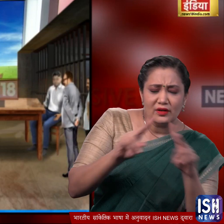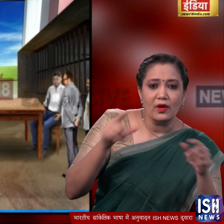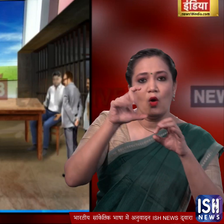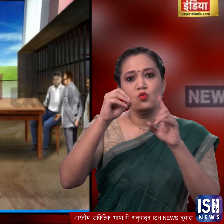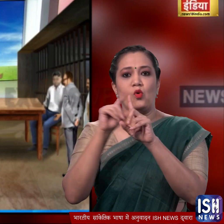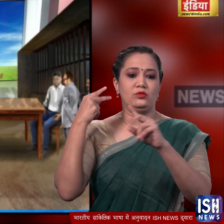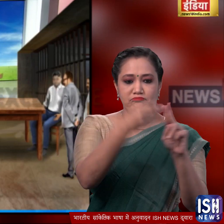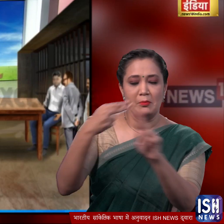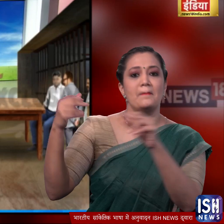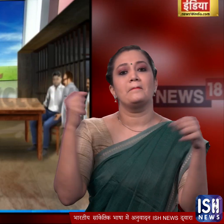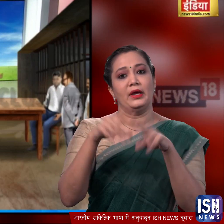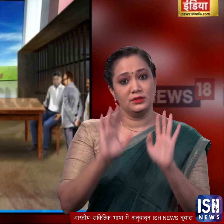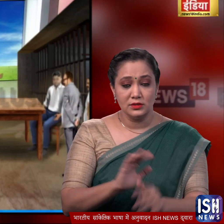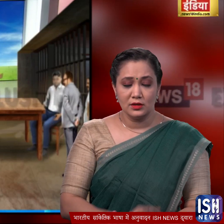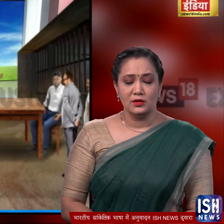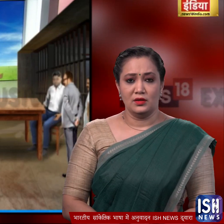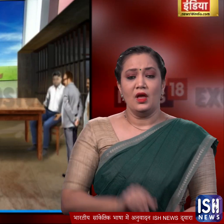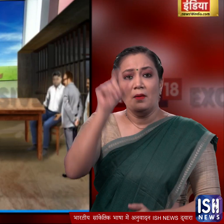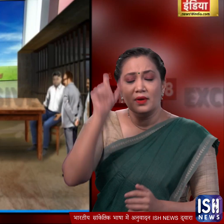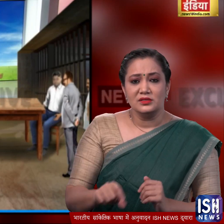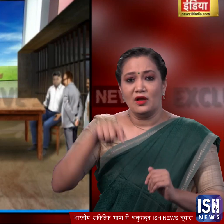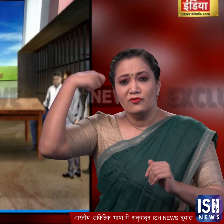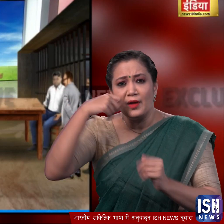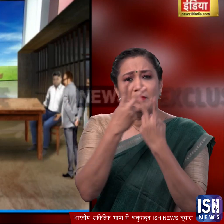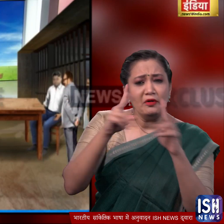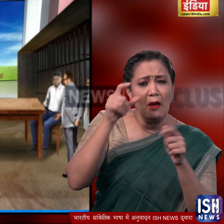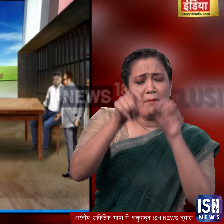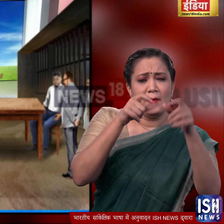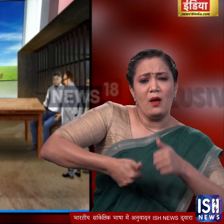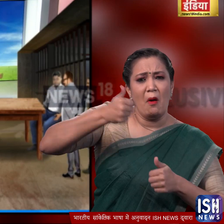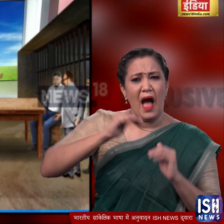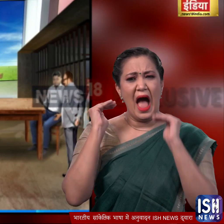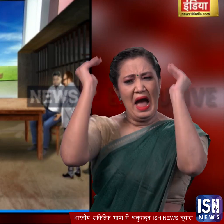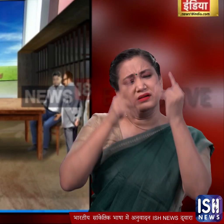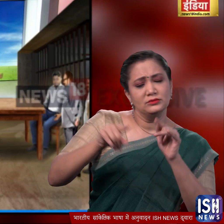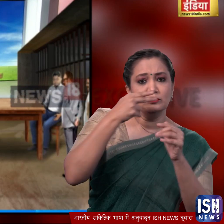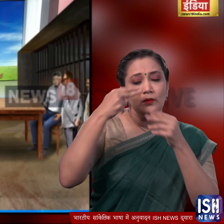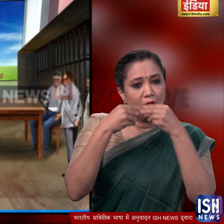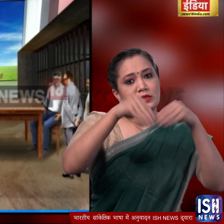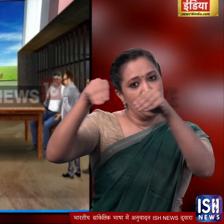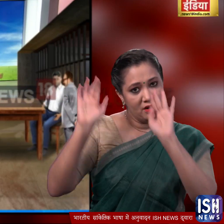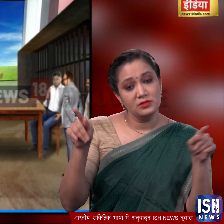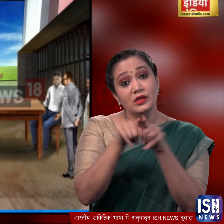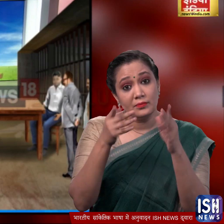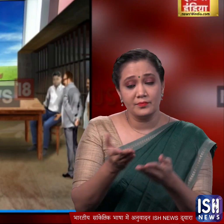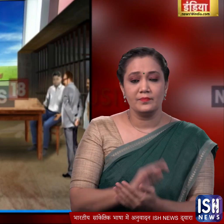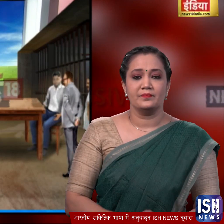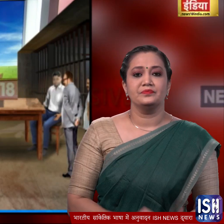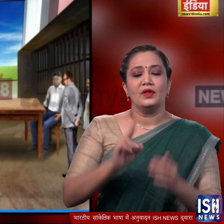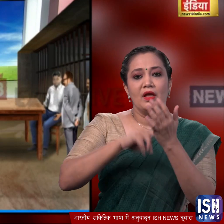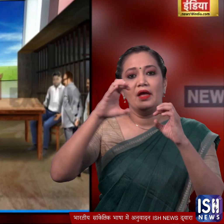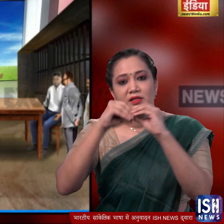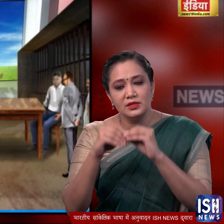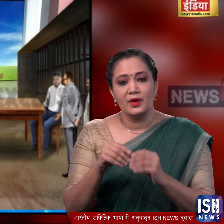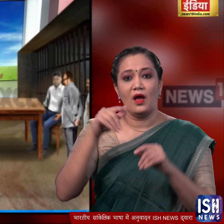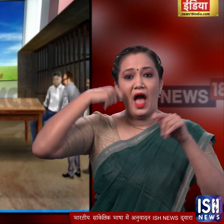आधार पर ये कोडवर्ड रखे गए थे और दावा किया गया कि आरोपी ने फिल्म इंडस्ट्री से जुड़े कई बड़े लोगों को इसी तरह ड्रग्स पहुंचाए, जिसके बाद ही एनसीबी